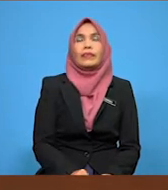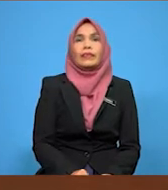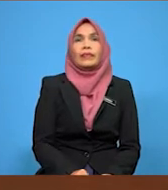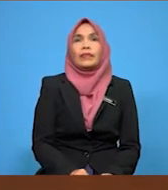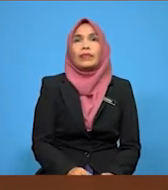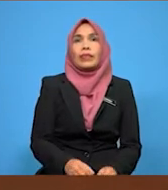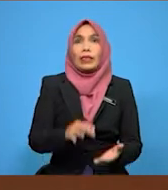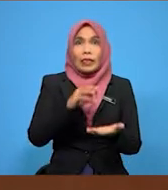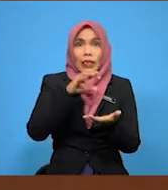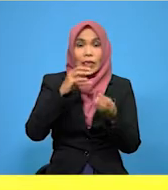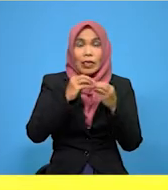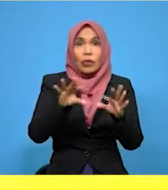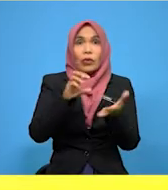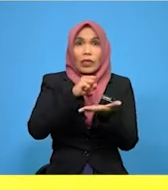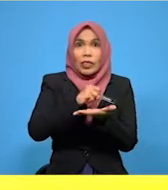telur sajian.